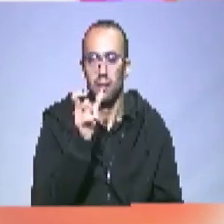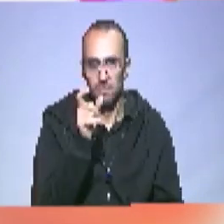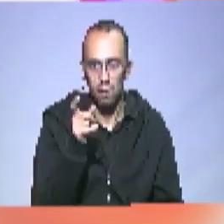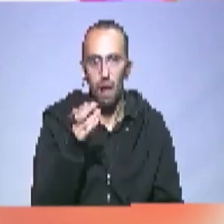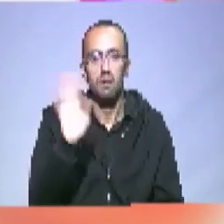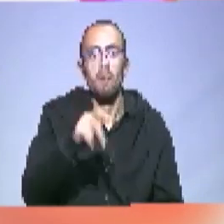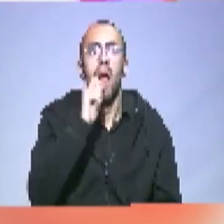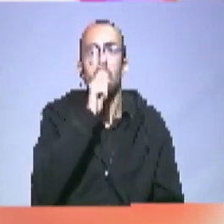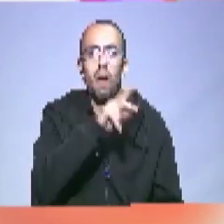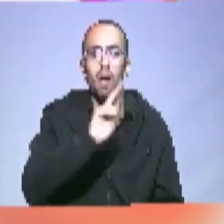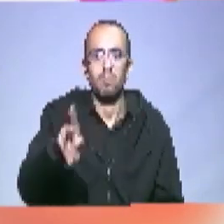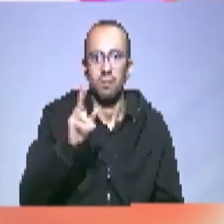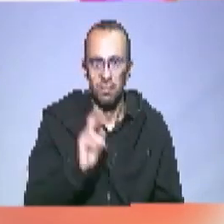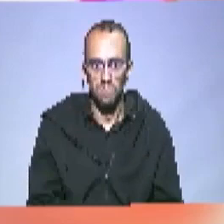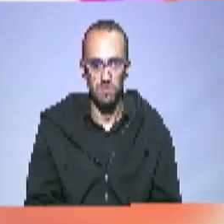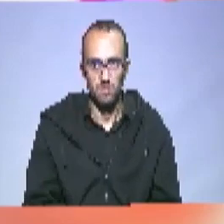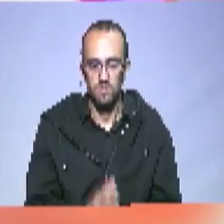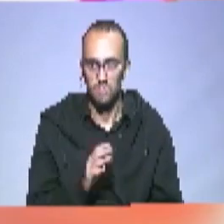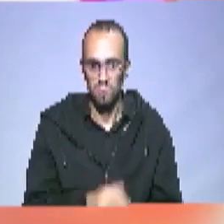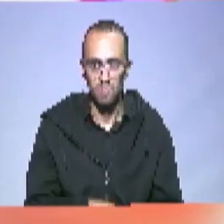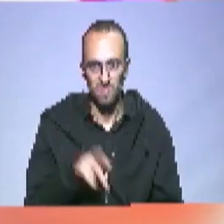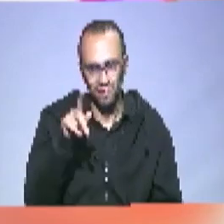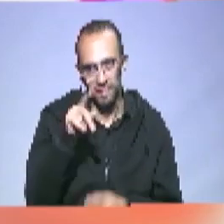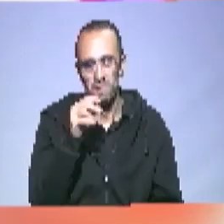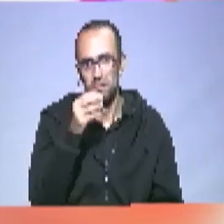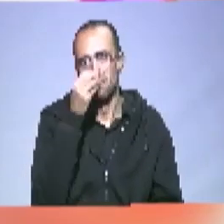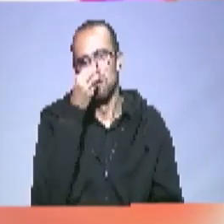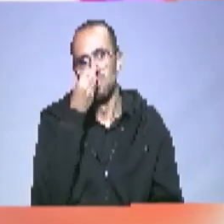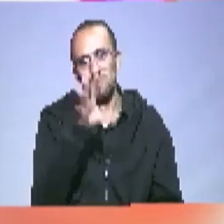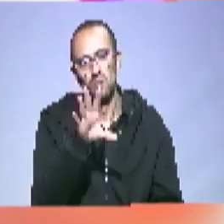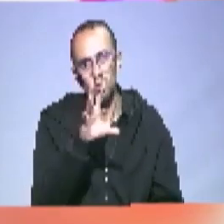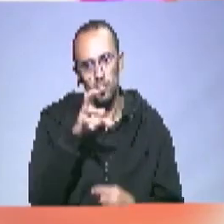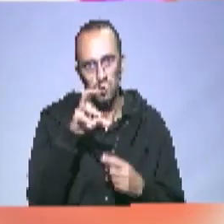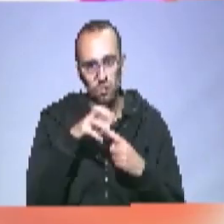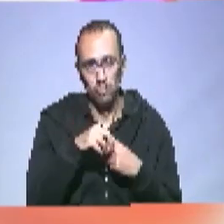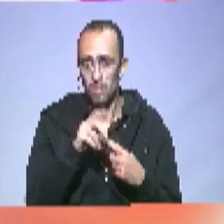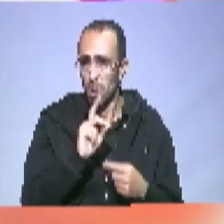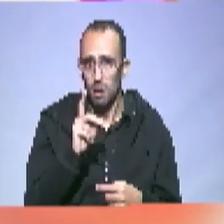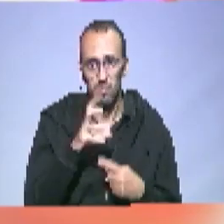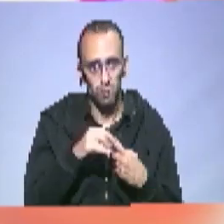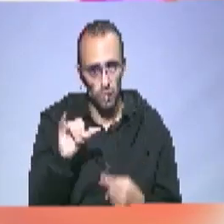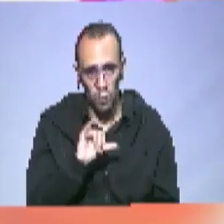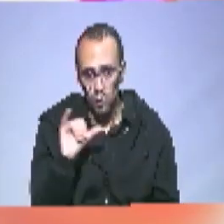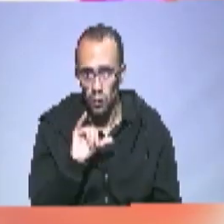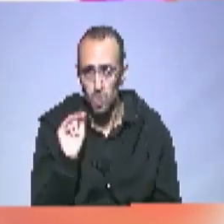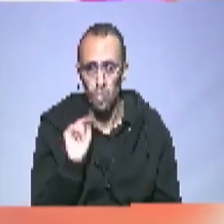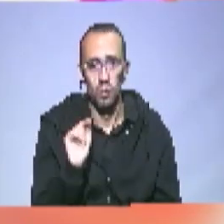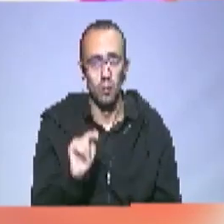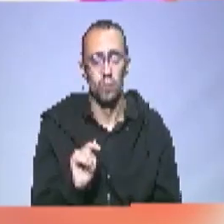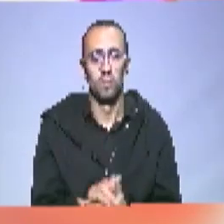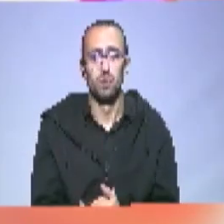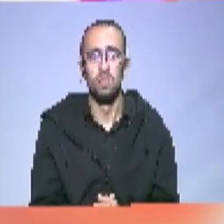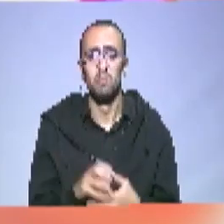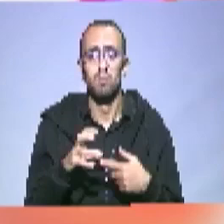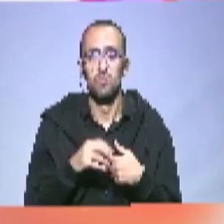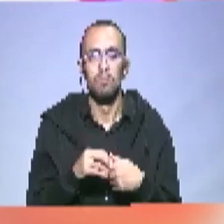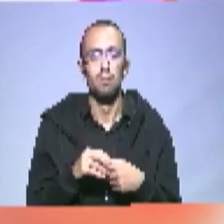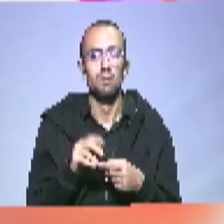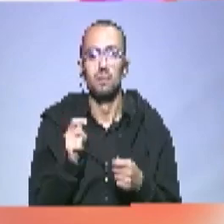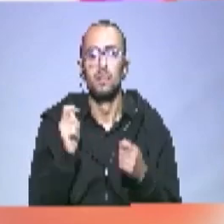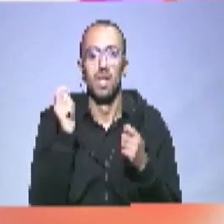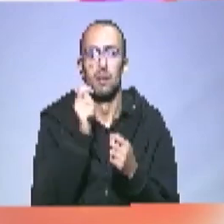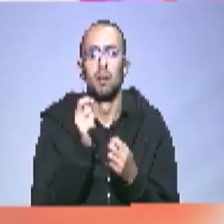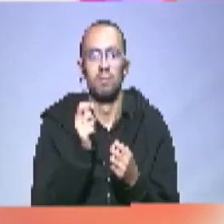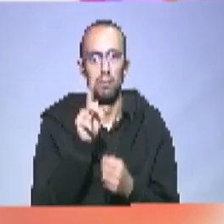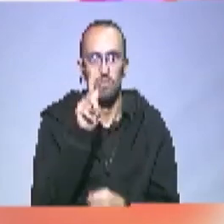اللي هي ممكن ما تهتمش قوي بالمشروم او في الصوم ما يبقاش فيه البروتين قوي، المشروم مليان